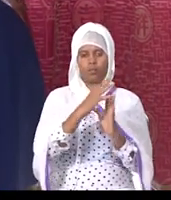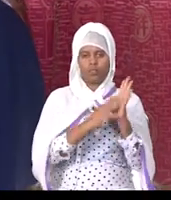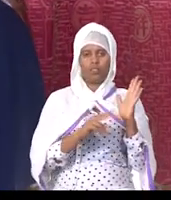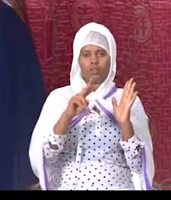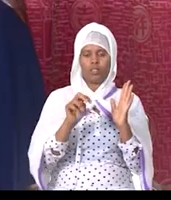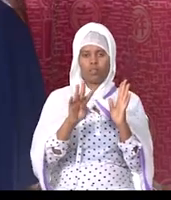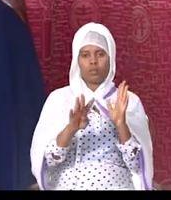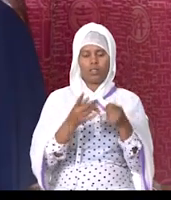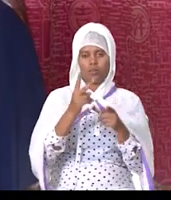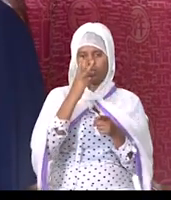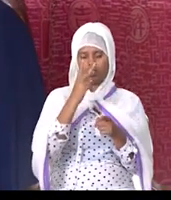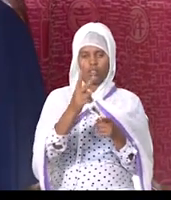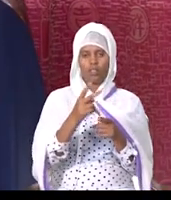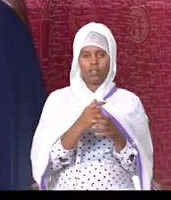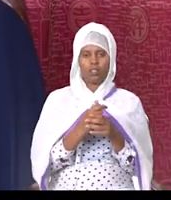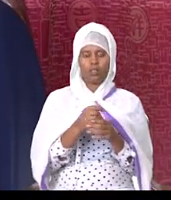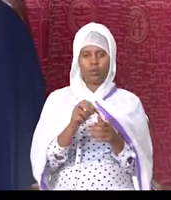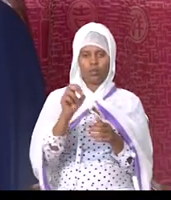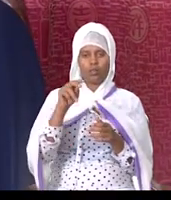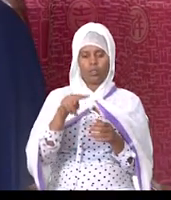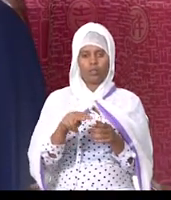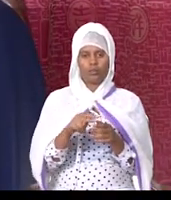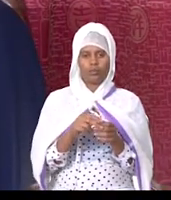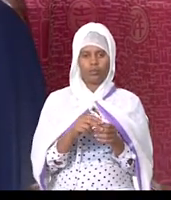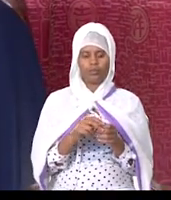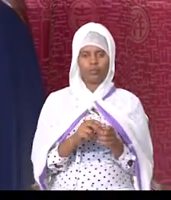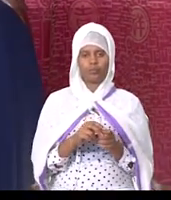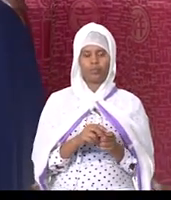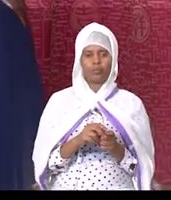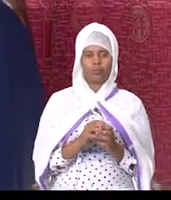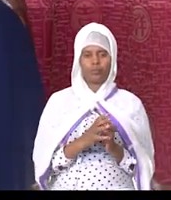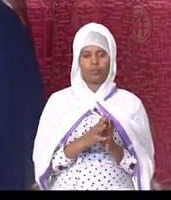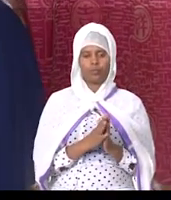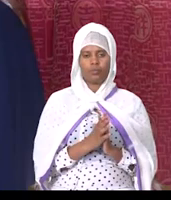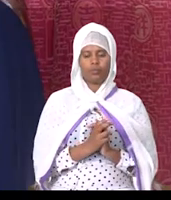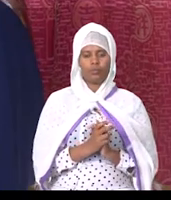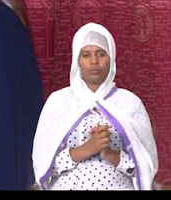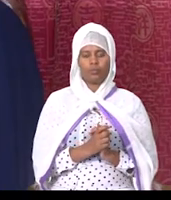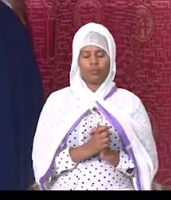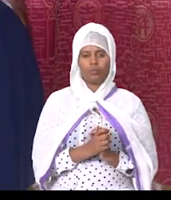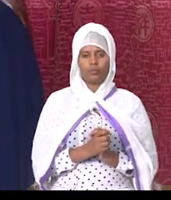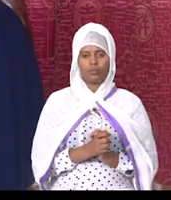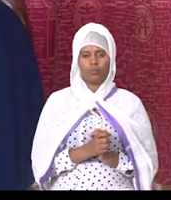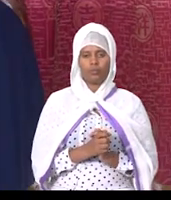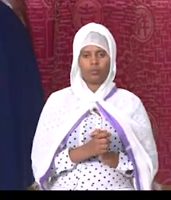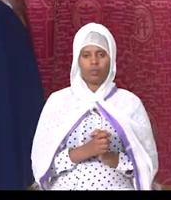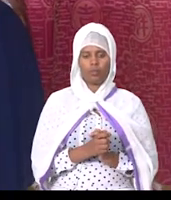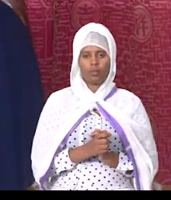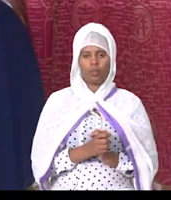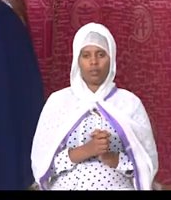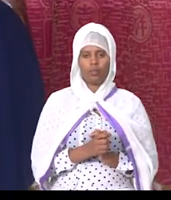እውን ምዕራፍ 24 ወንጀለ ማቴዎስ ተደኣ ርእና ወእን ዘይነብር እግዚእነ ውስተ ደብረ